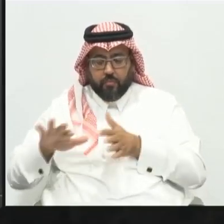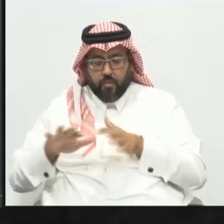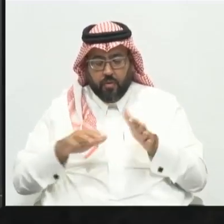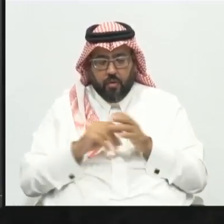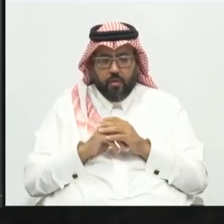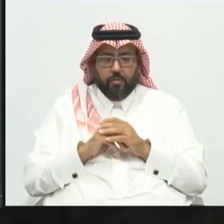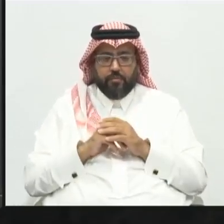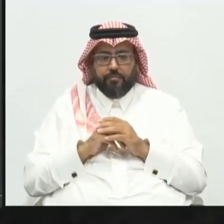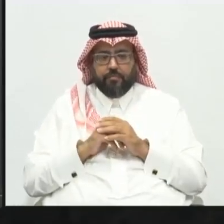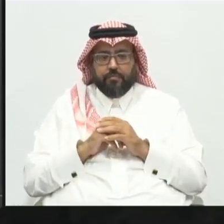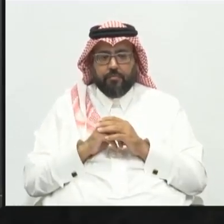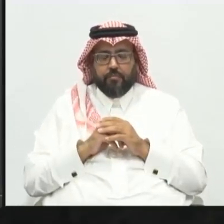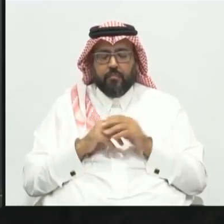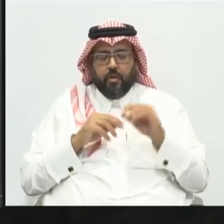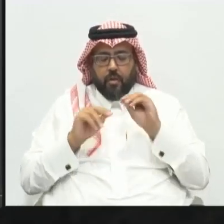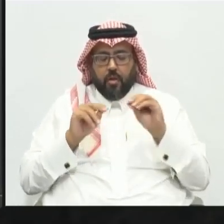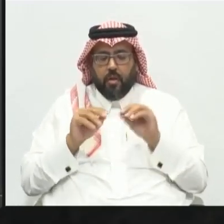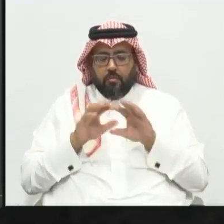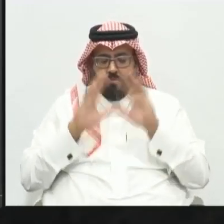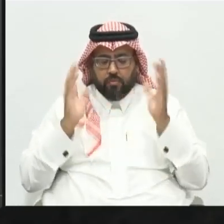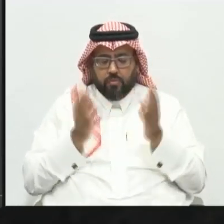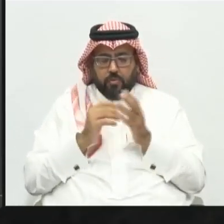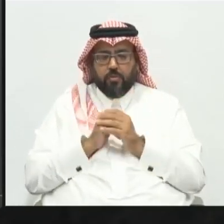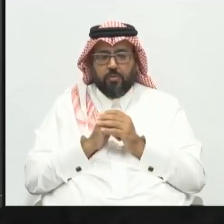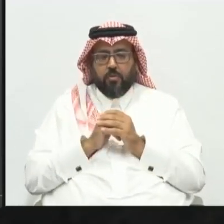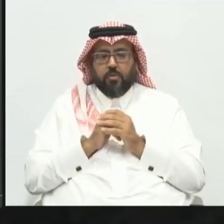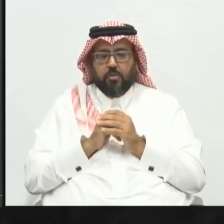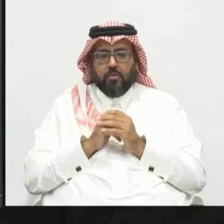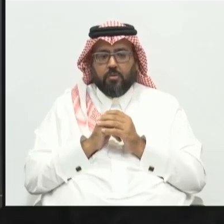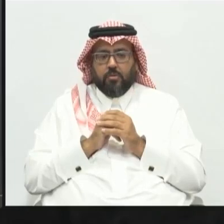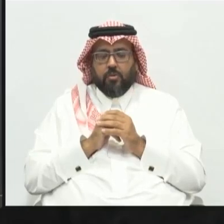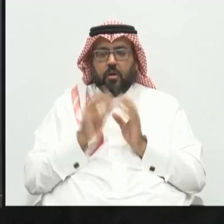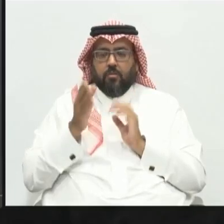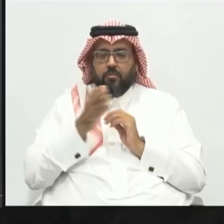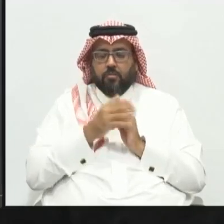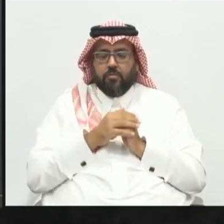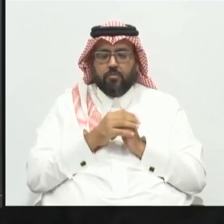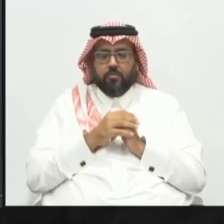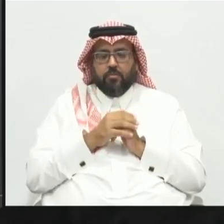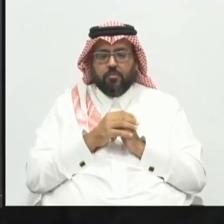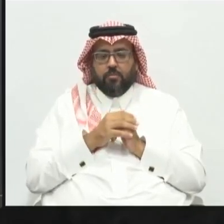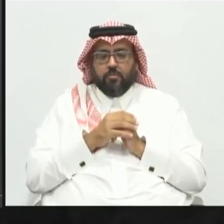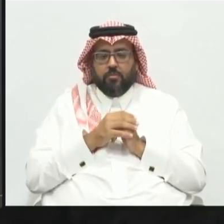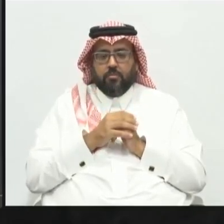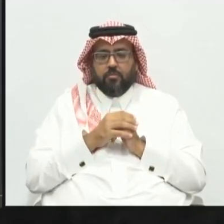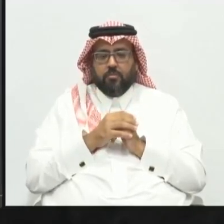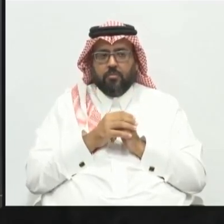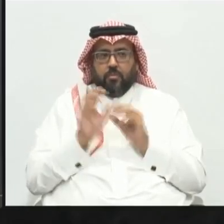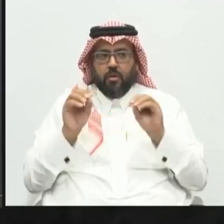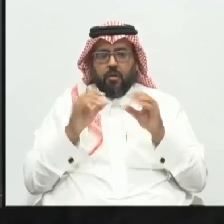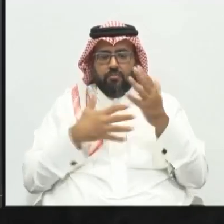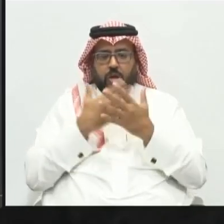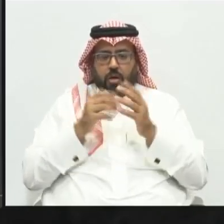وانما تجده يختلط بالناس لذلك قد قد يحصل ماذا يحصل نشوء